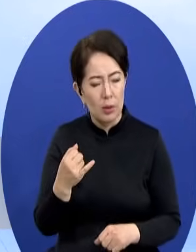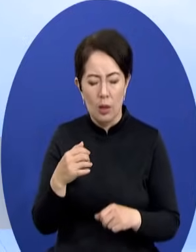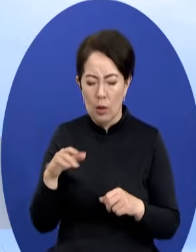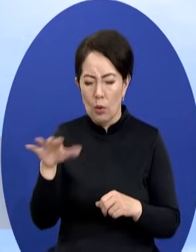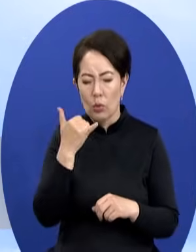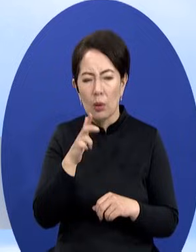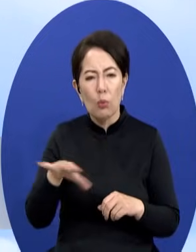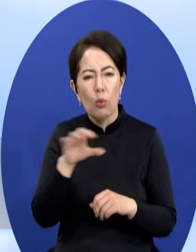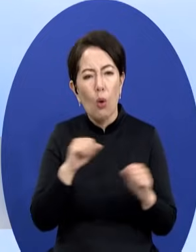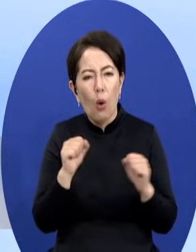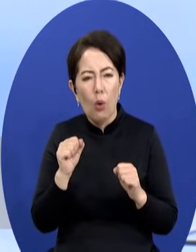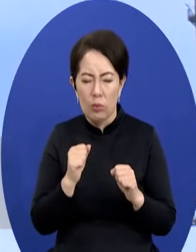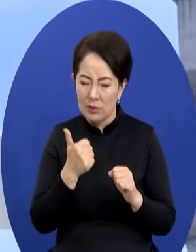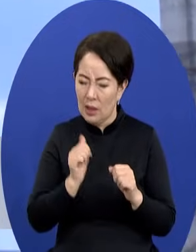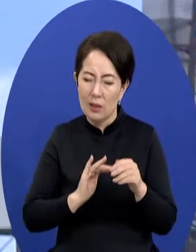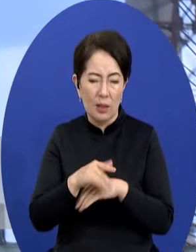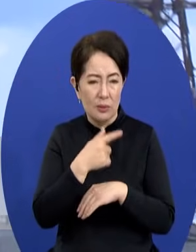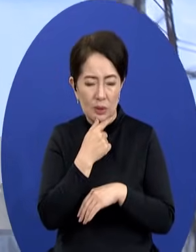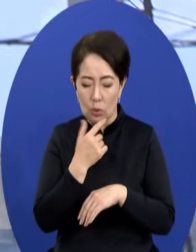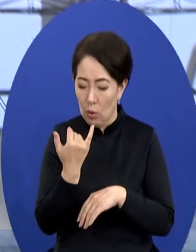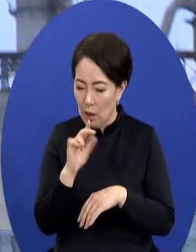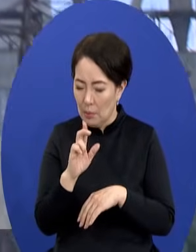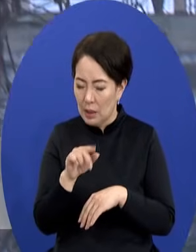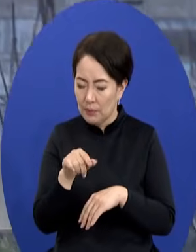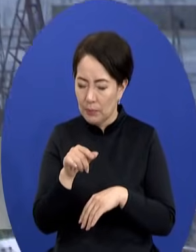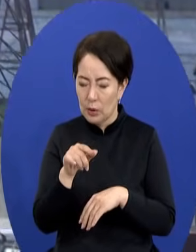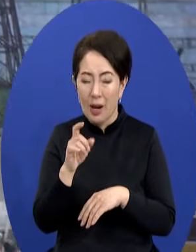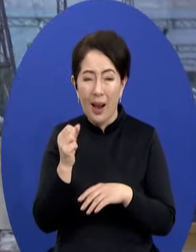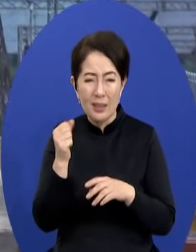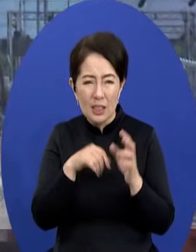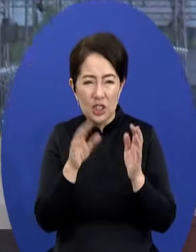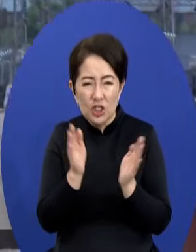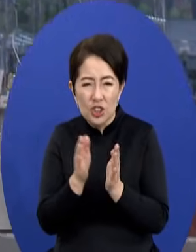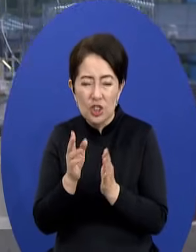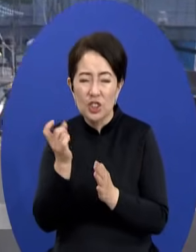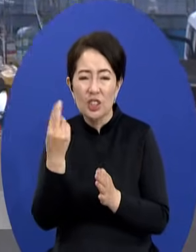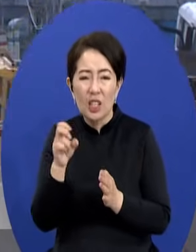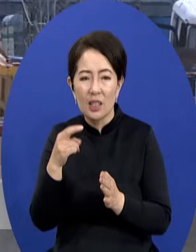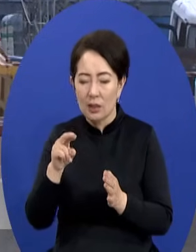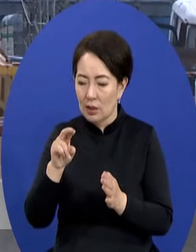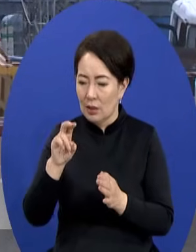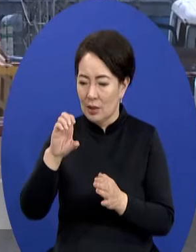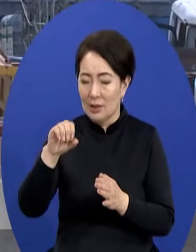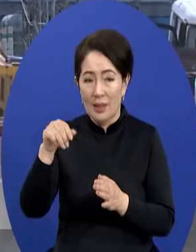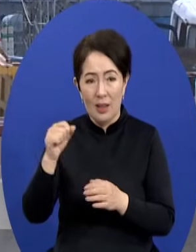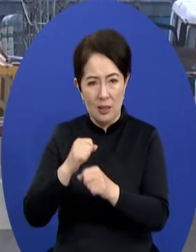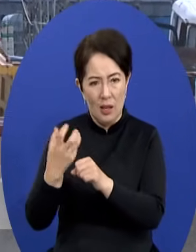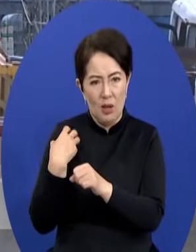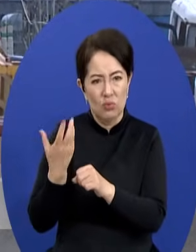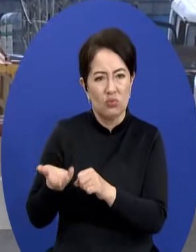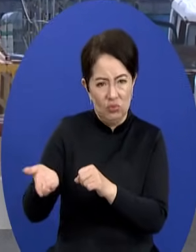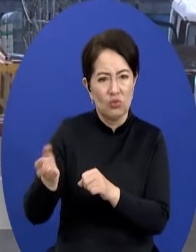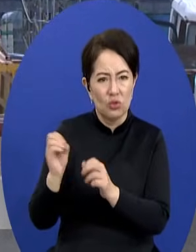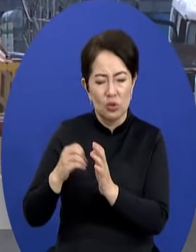өнтөө давж чадахгүй. Харин нийслэл оргил ачааллыг үүрлцэх шинээр барьсан жижиг дэд станцуудаа хариуцах ёстойг зөвлөх